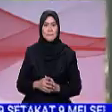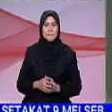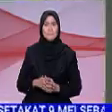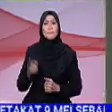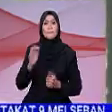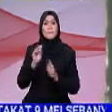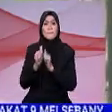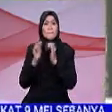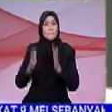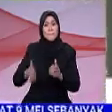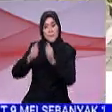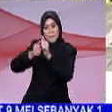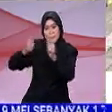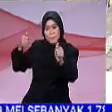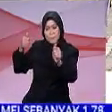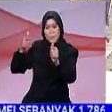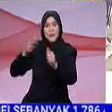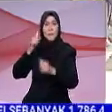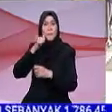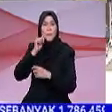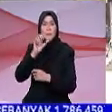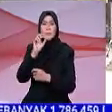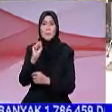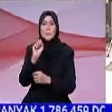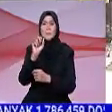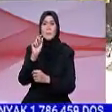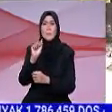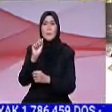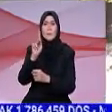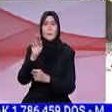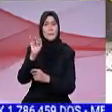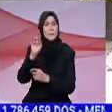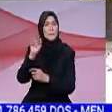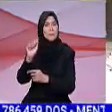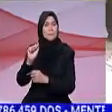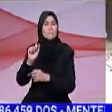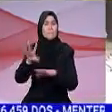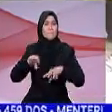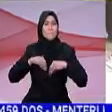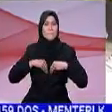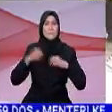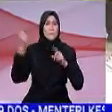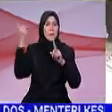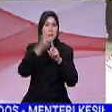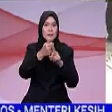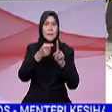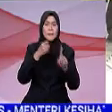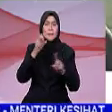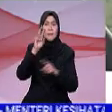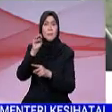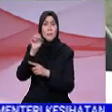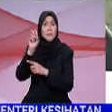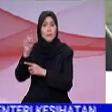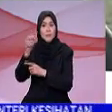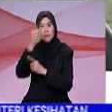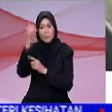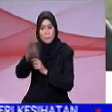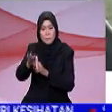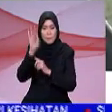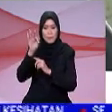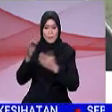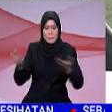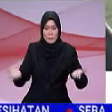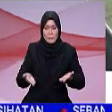Jelas atlet memanah wanita negara, Shakira Masyaih, beliau akur dengan arahan Majlis Sukan Negara MSN yang memilih melaksanakan